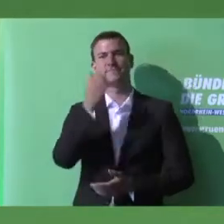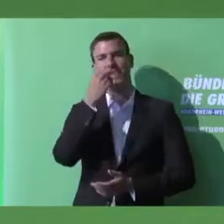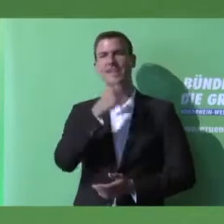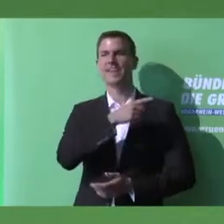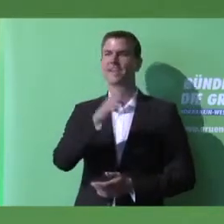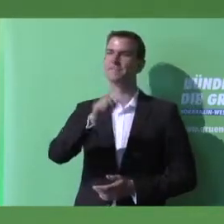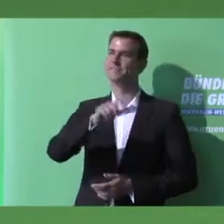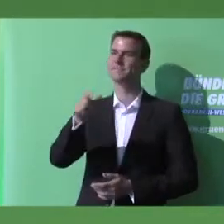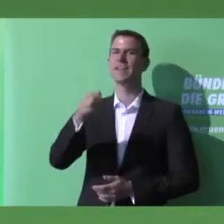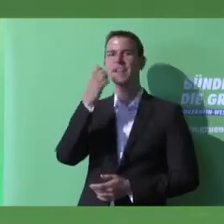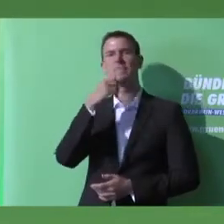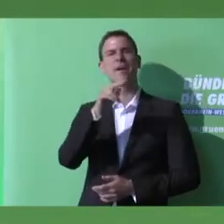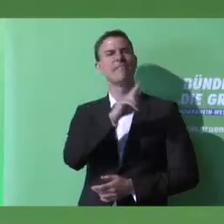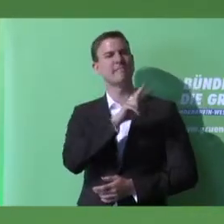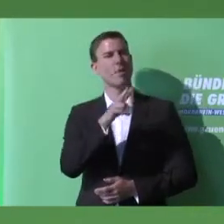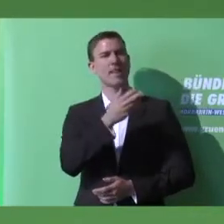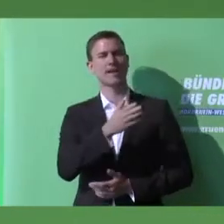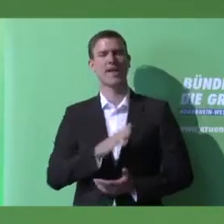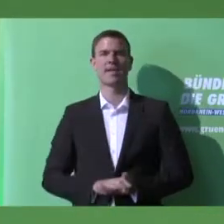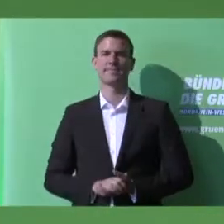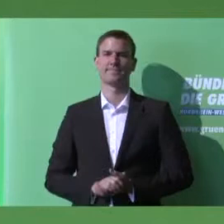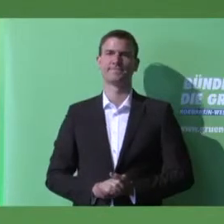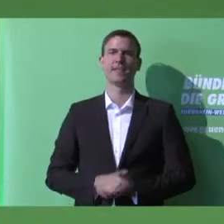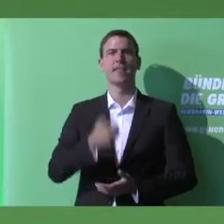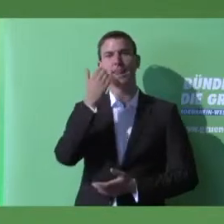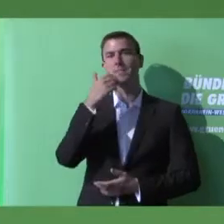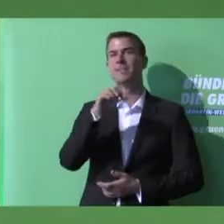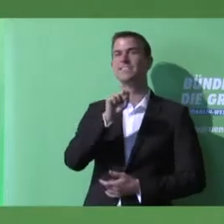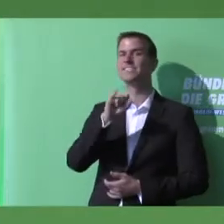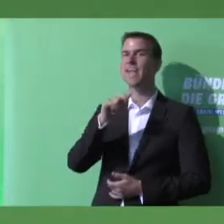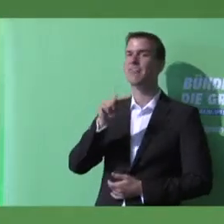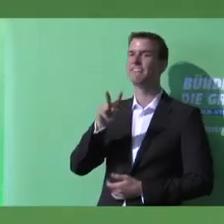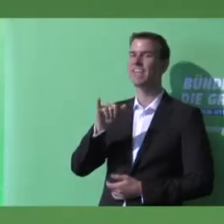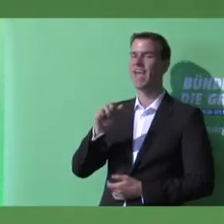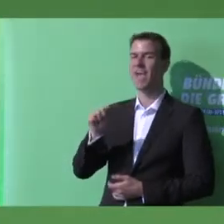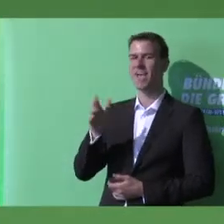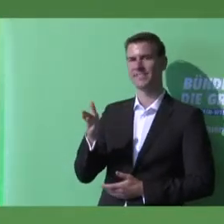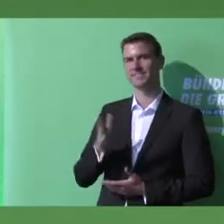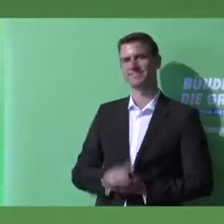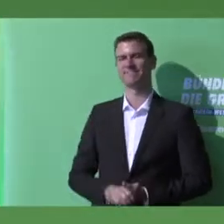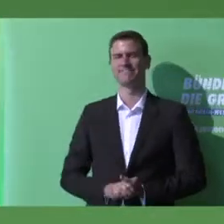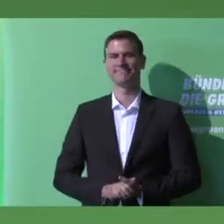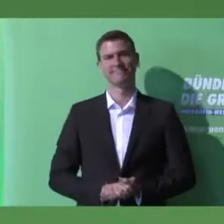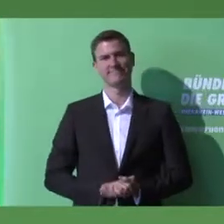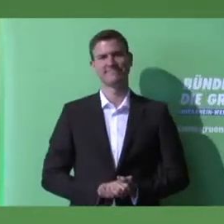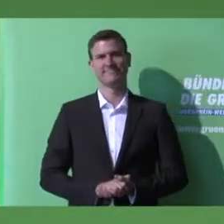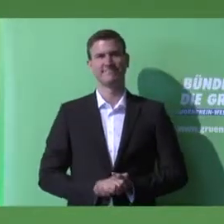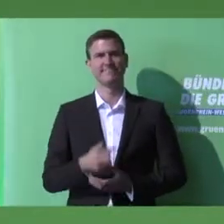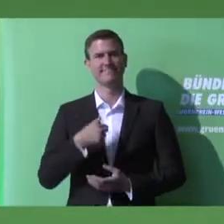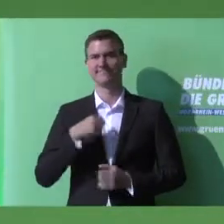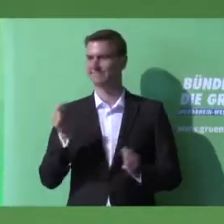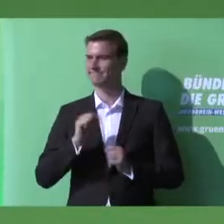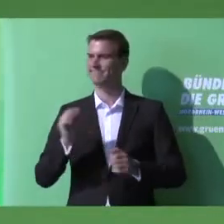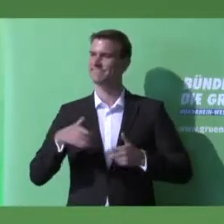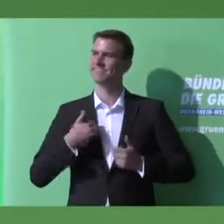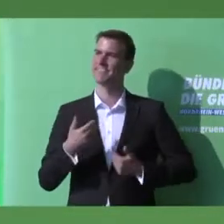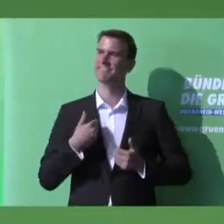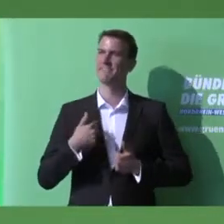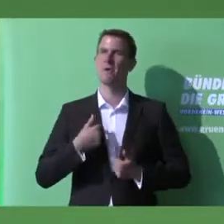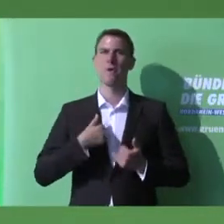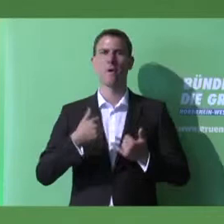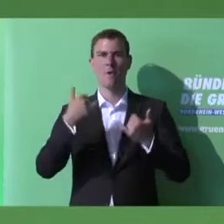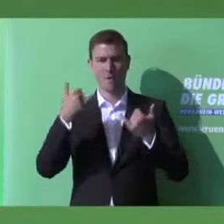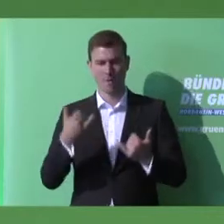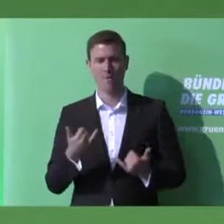lieber Volker, liebe Silvia, Ich freue mich, heute